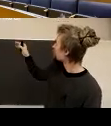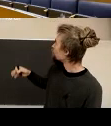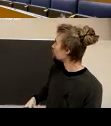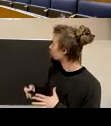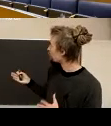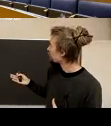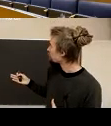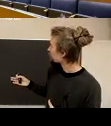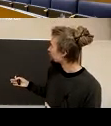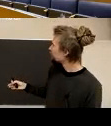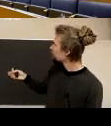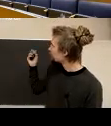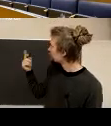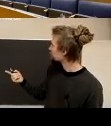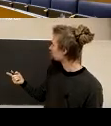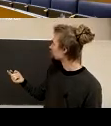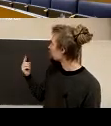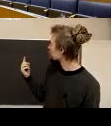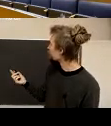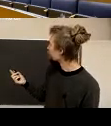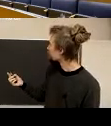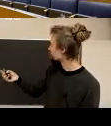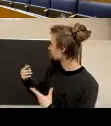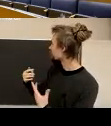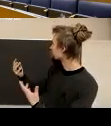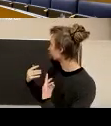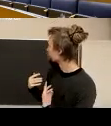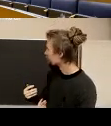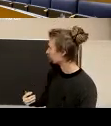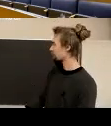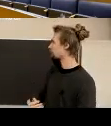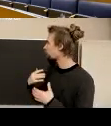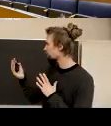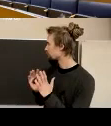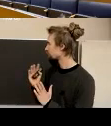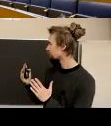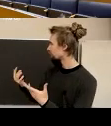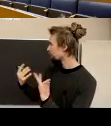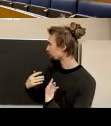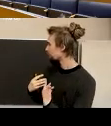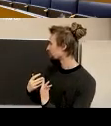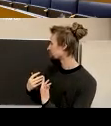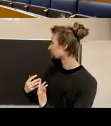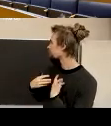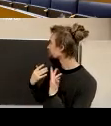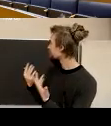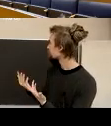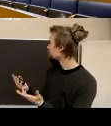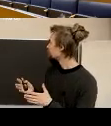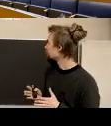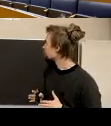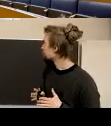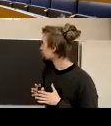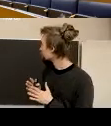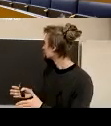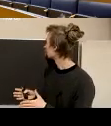avata huomiota maailmalle, linjata meitä arvoihin ja siirtää psyykkistä energiaa pois tämmöisistä niin kuin ekokeskeisistä tavoitteista